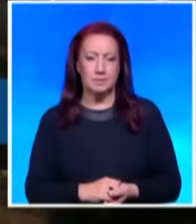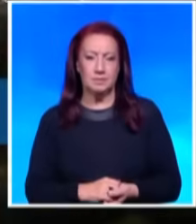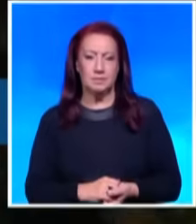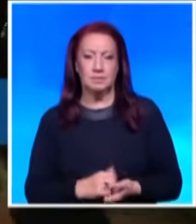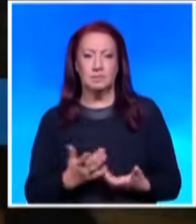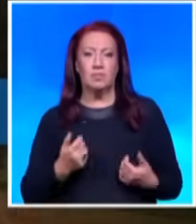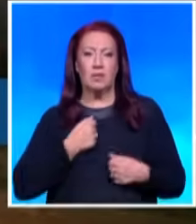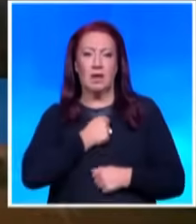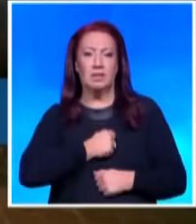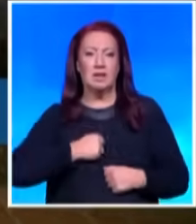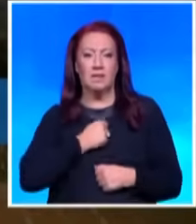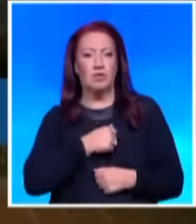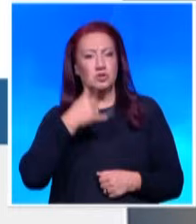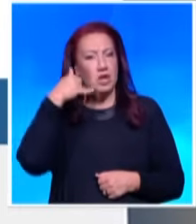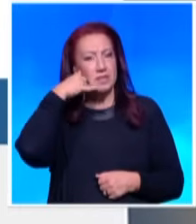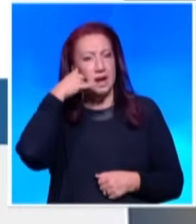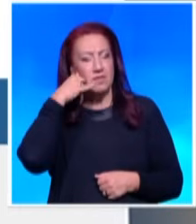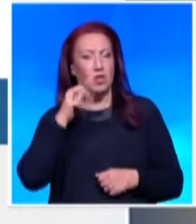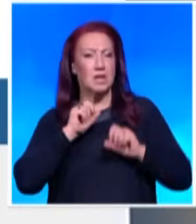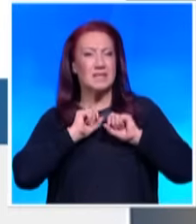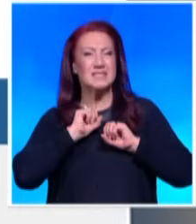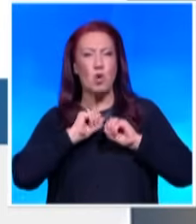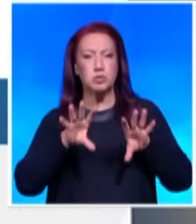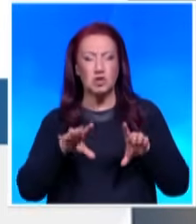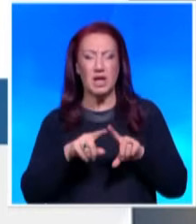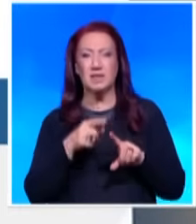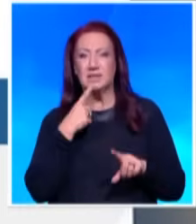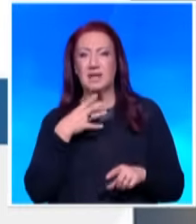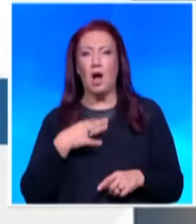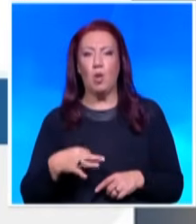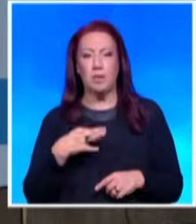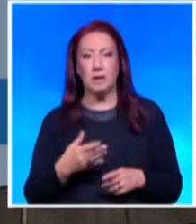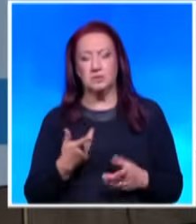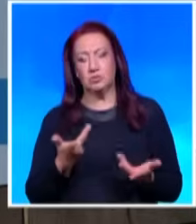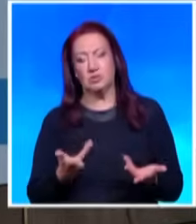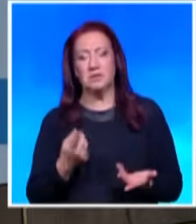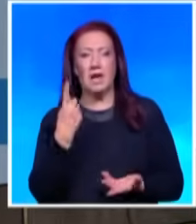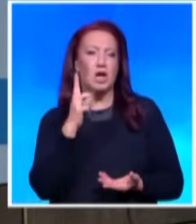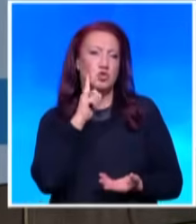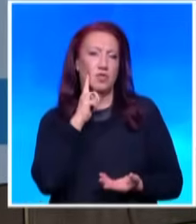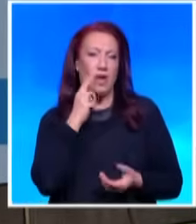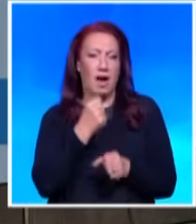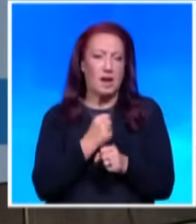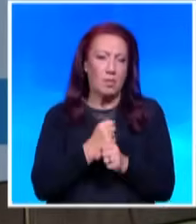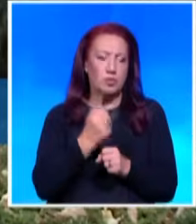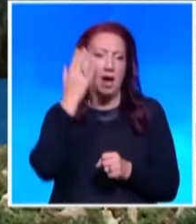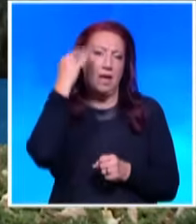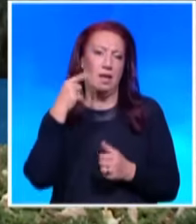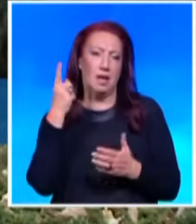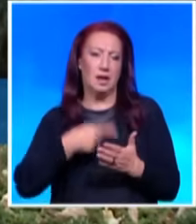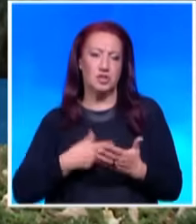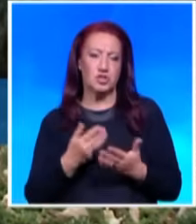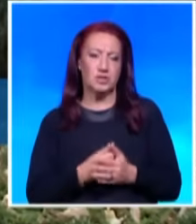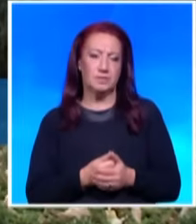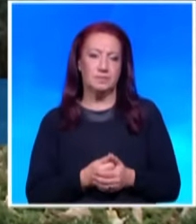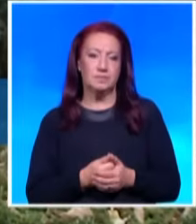Тревожните телефонни съобщения за опасност изплашили вчера хиляди хора, били резултат от човешка грешка. Реално